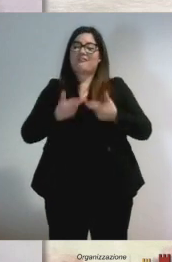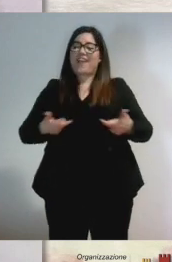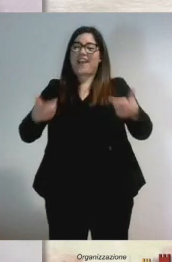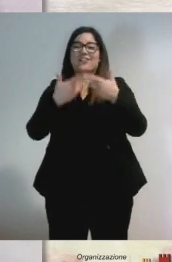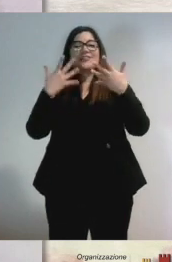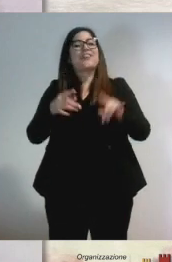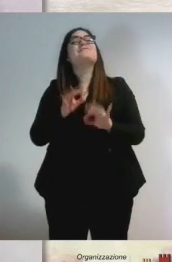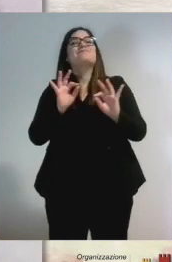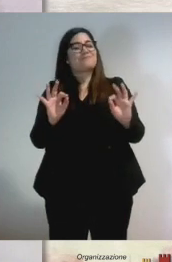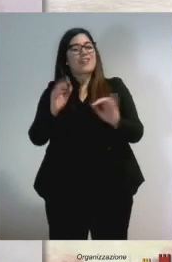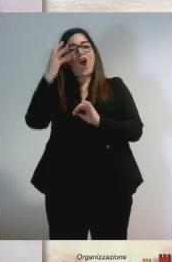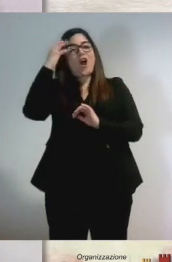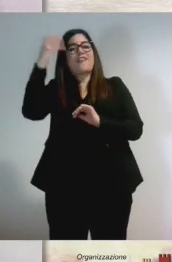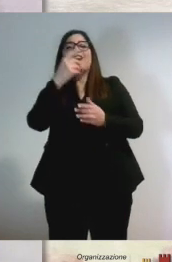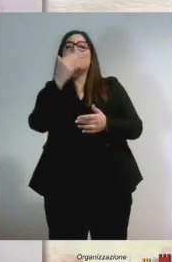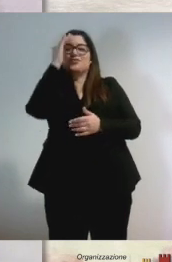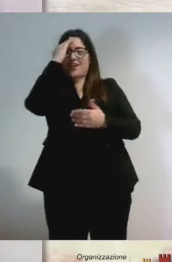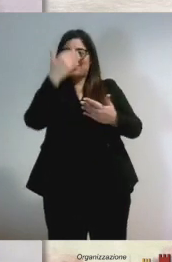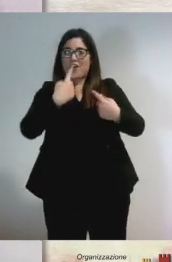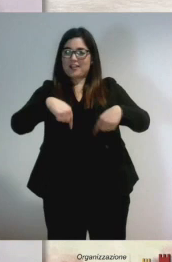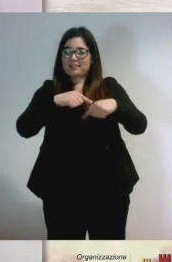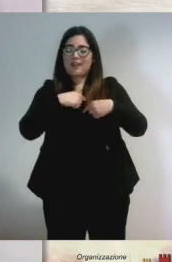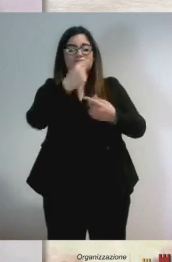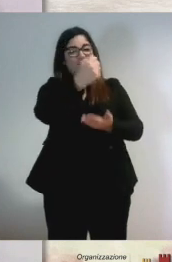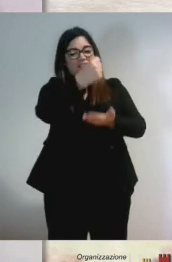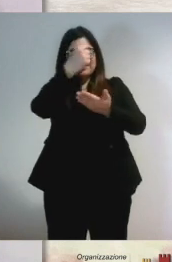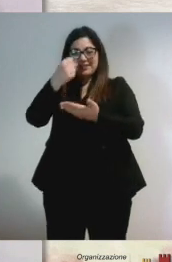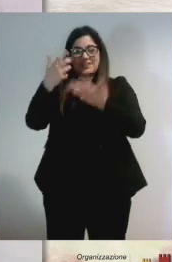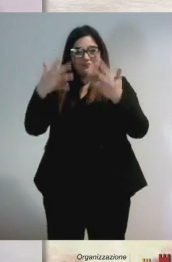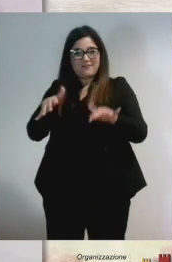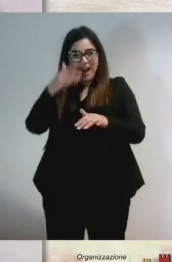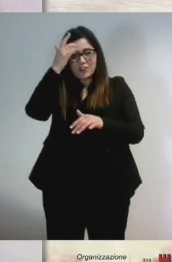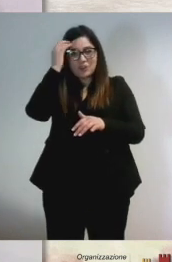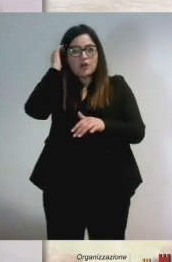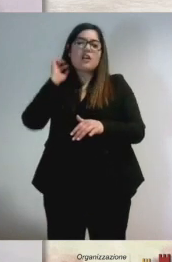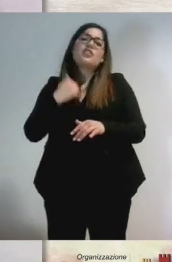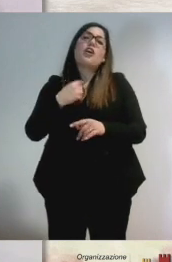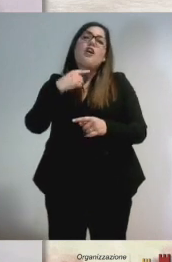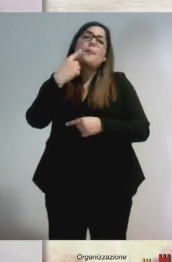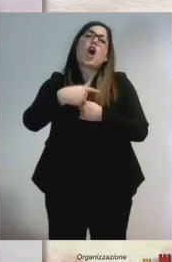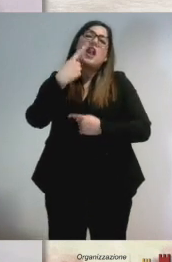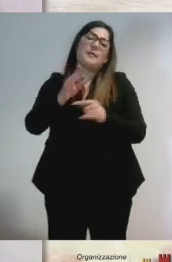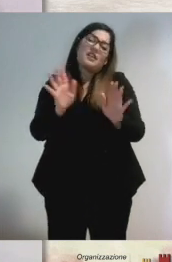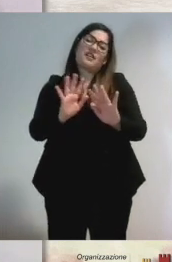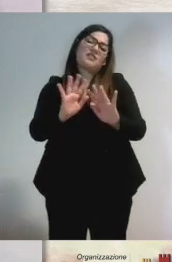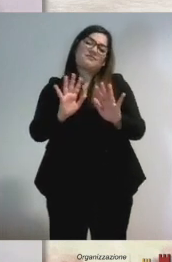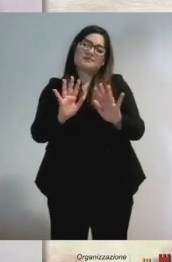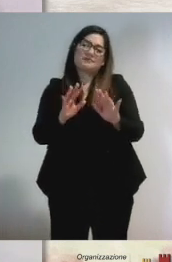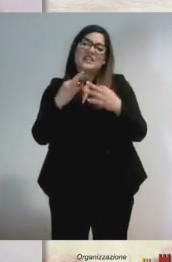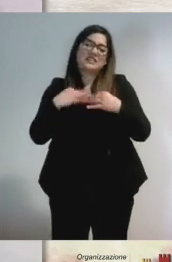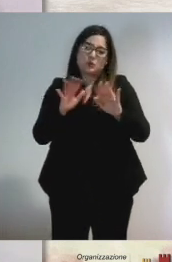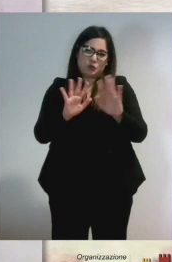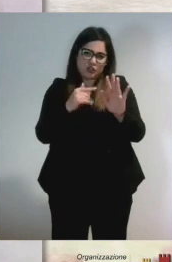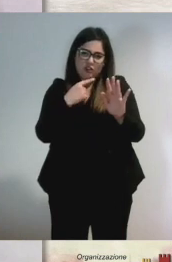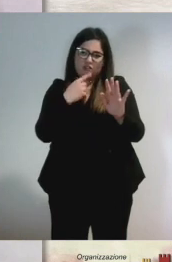ha ascoltato ci ha dato la possibilità di semplificare le assegnazioni vedo ancora non voglio far polemica rispetto alle istituzioni però